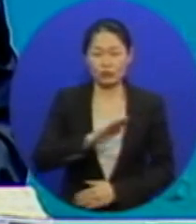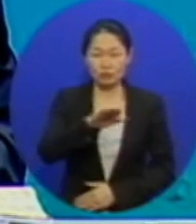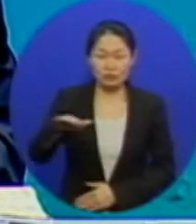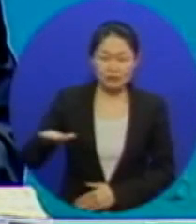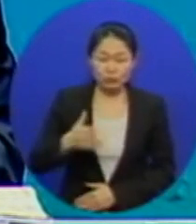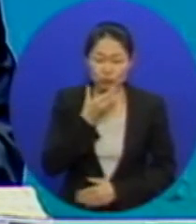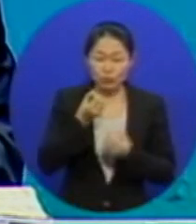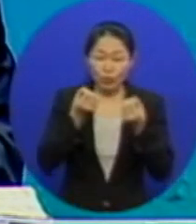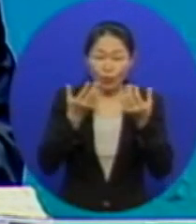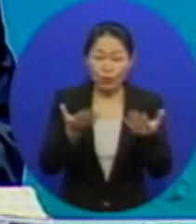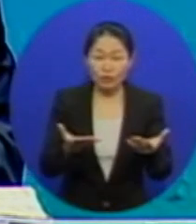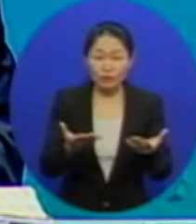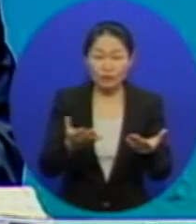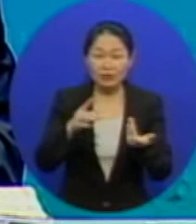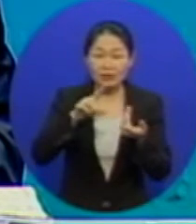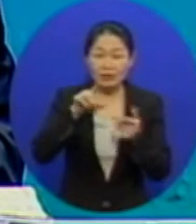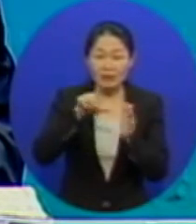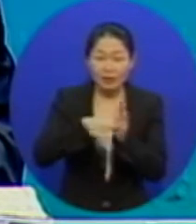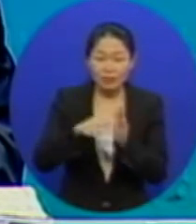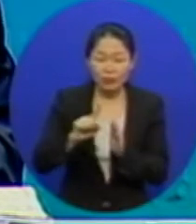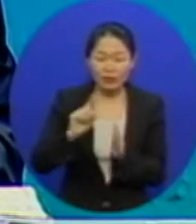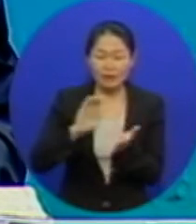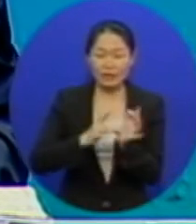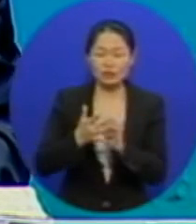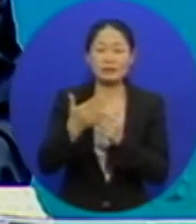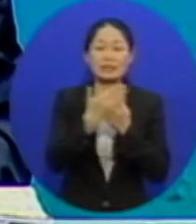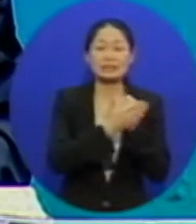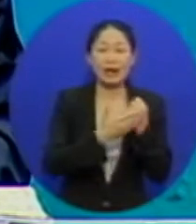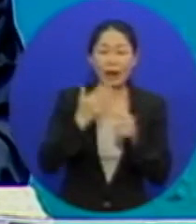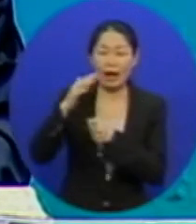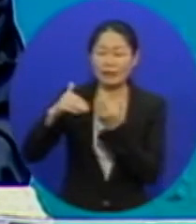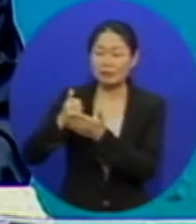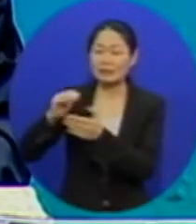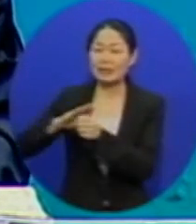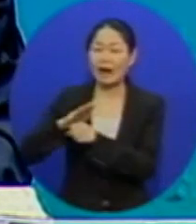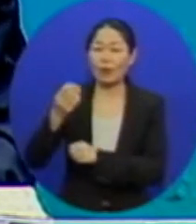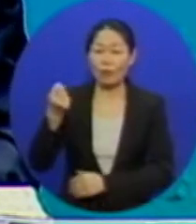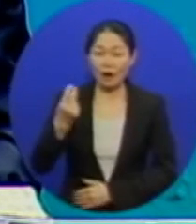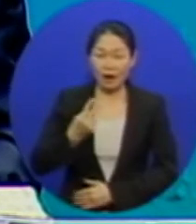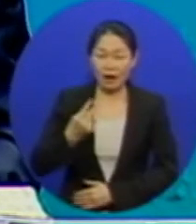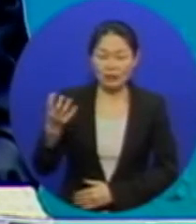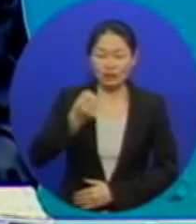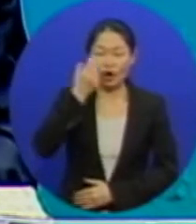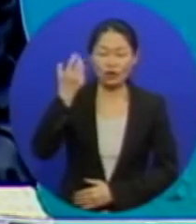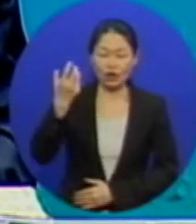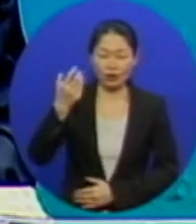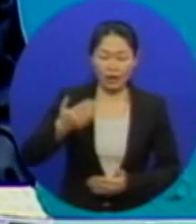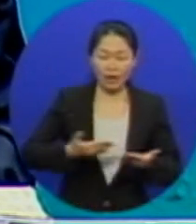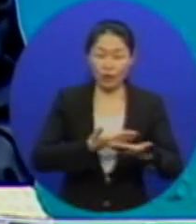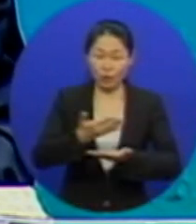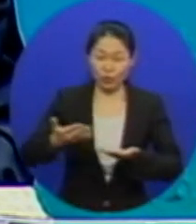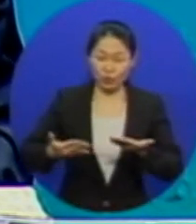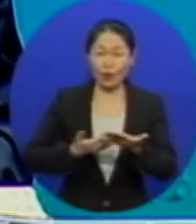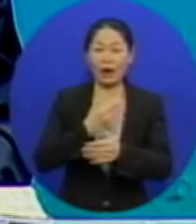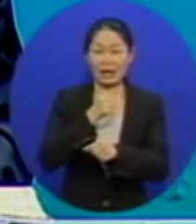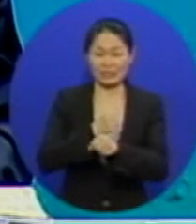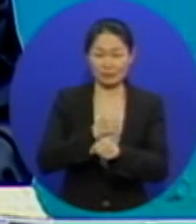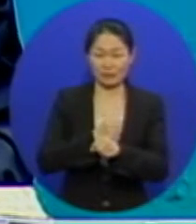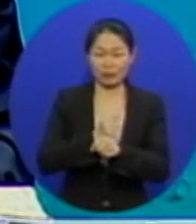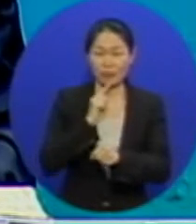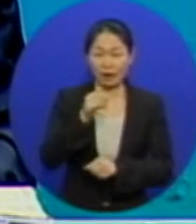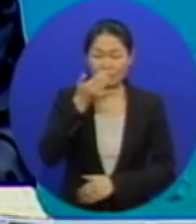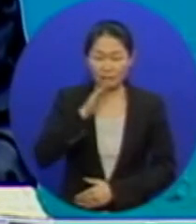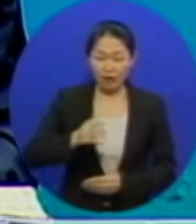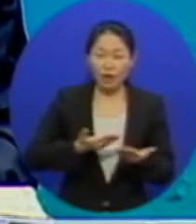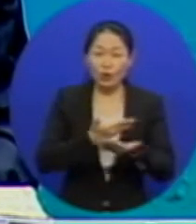해 드릴 때에 예수님의 은혜와 하나님의 사랑과 성령의 교통 하심이라 고 했는데 이